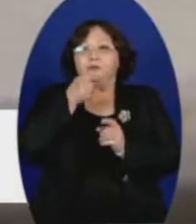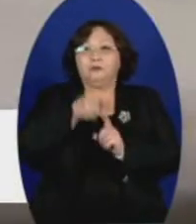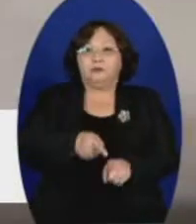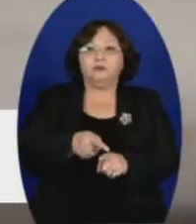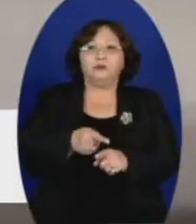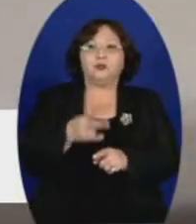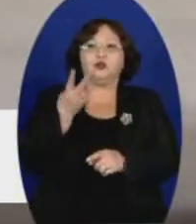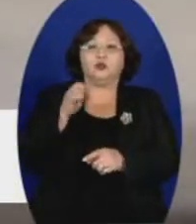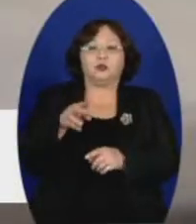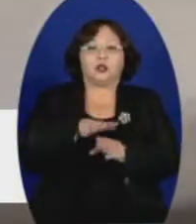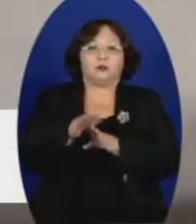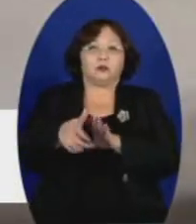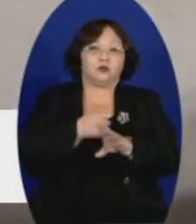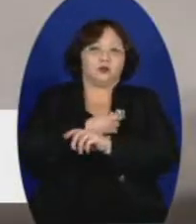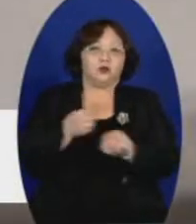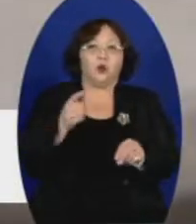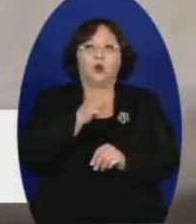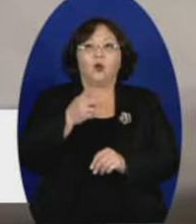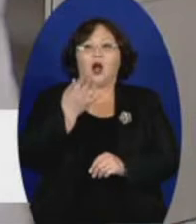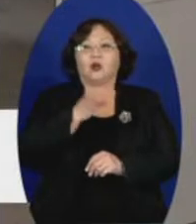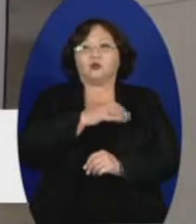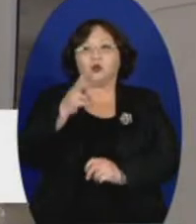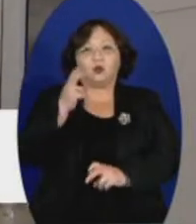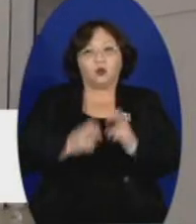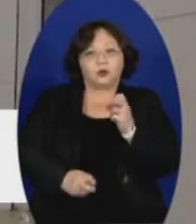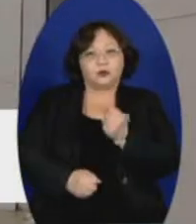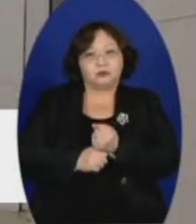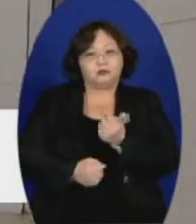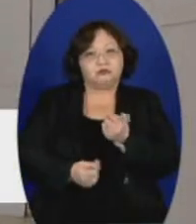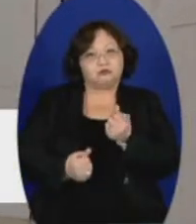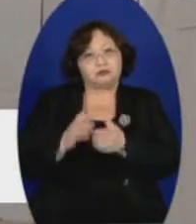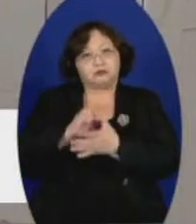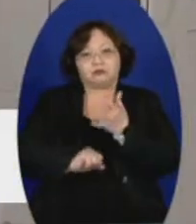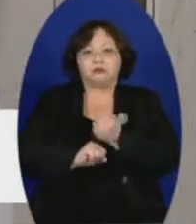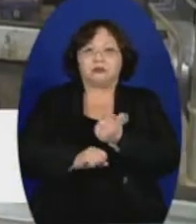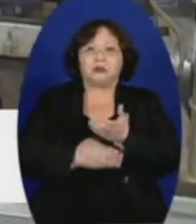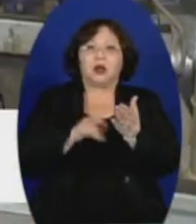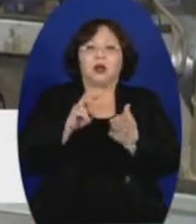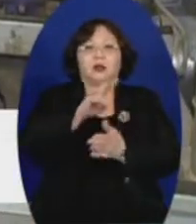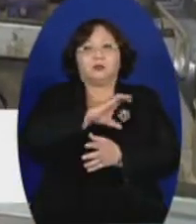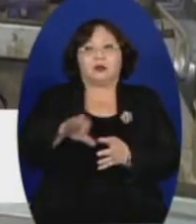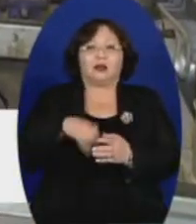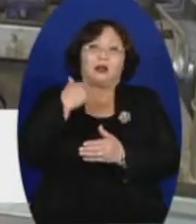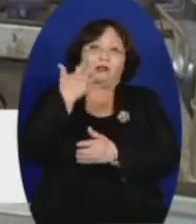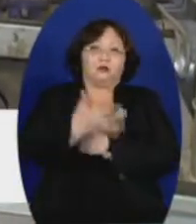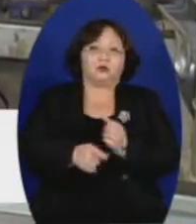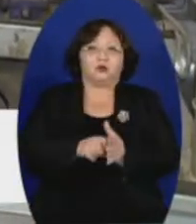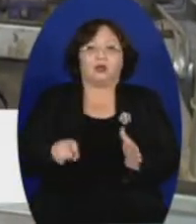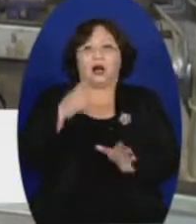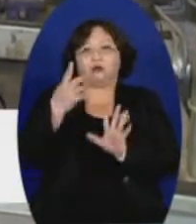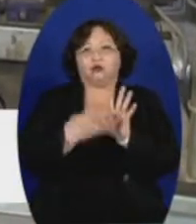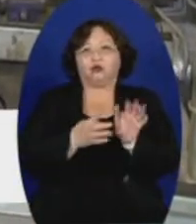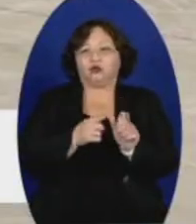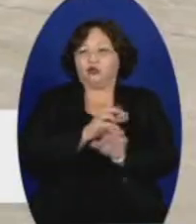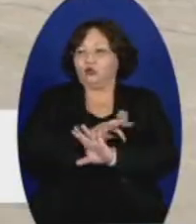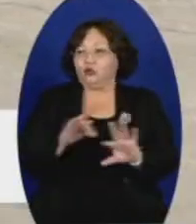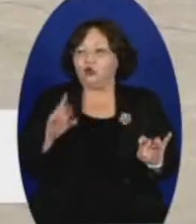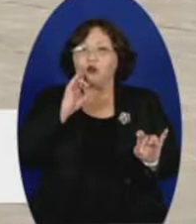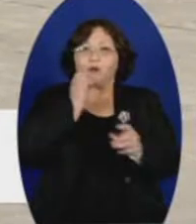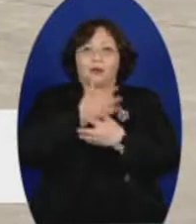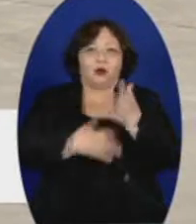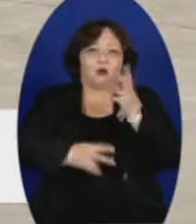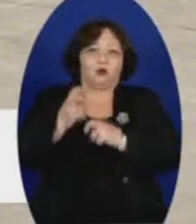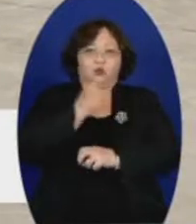сүний импортыг бууруулах, хөрөнгө санхүүгийн дэмжлэг үзүүлбэл аж ахуйн нэгжүүд ирэх 5 жилд 19 төрлийн хүнсний бүтээгдэхүүнээр